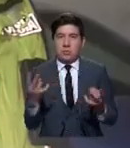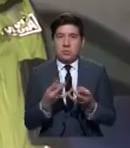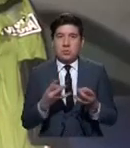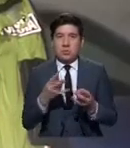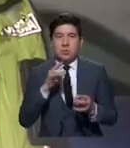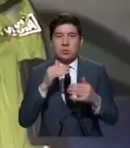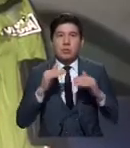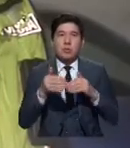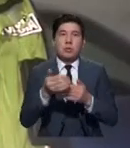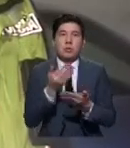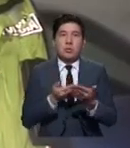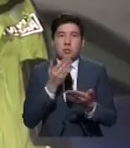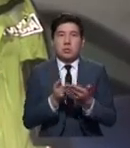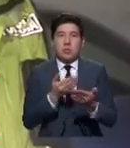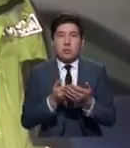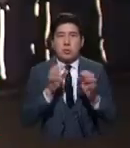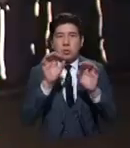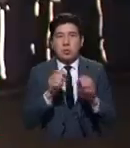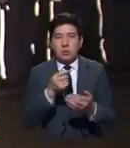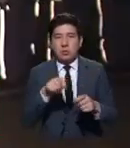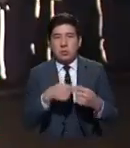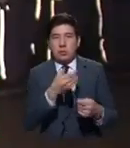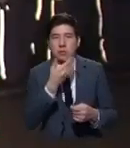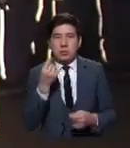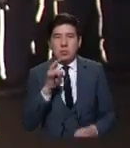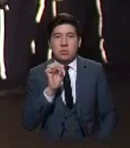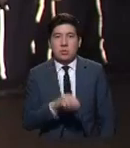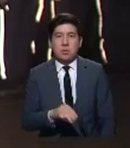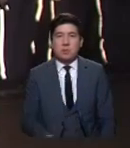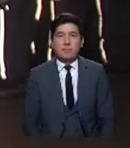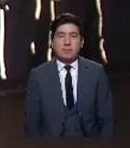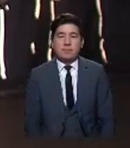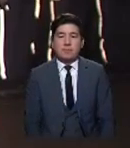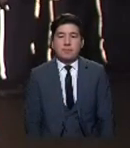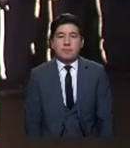Сондай-ақ заңға қайшы әрекеттерге бармауға шақырады. Сүндет Оралбеков, Бағлан Жанғозин, Астана Таймс.